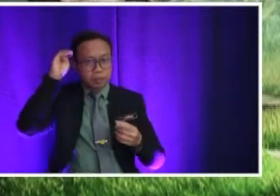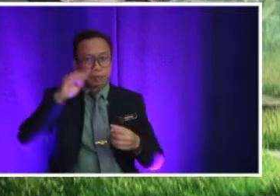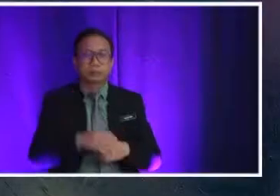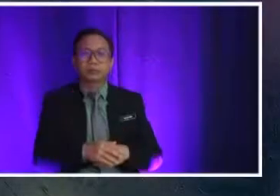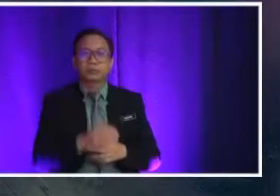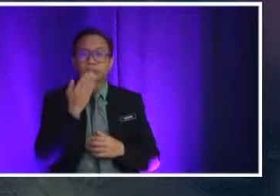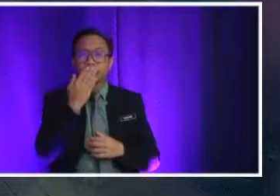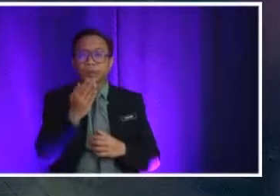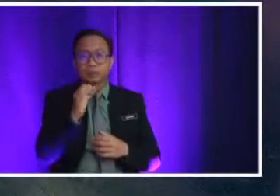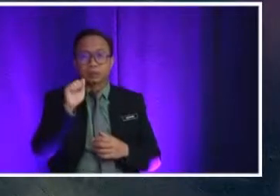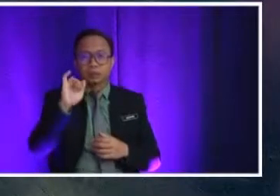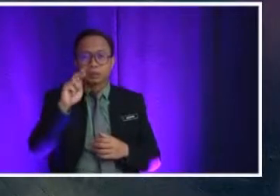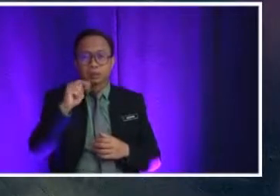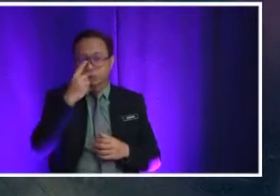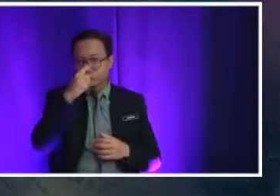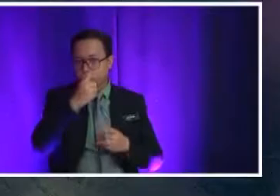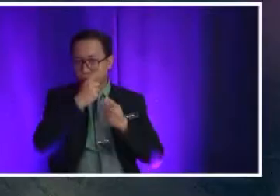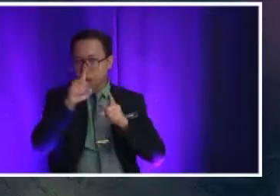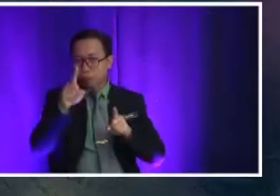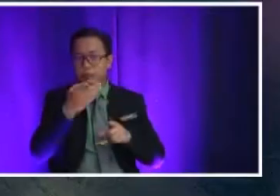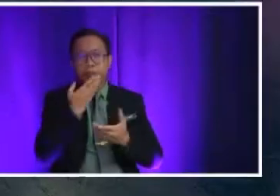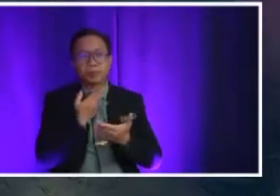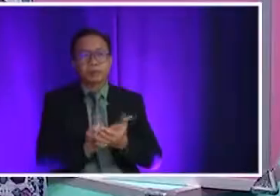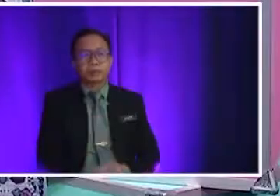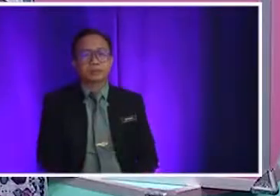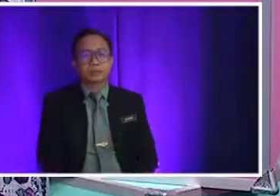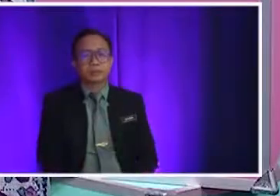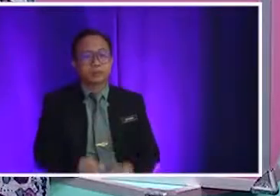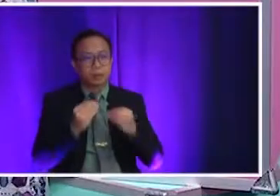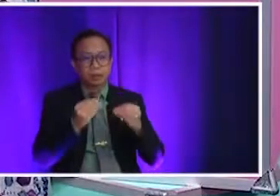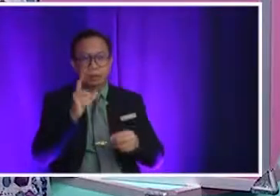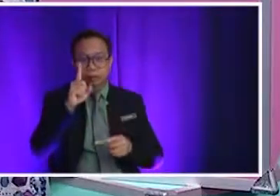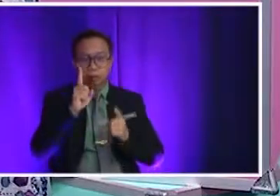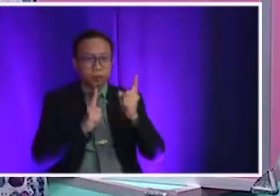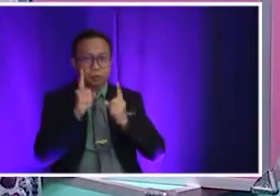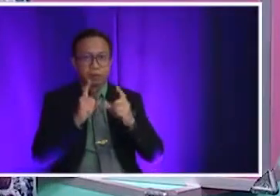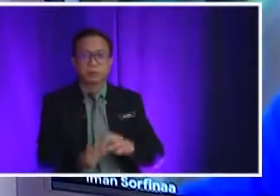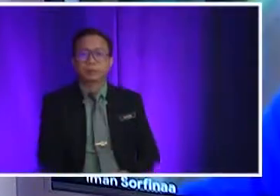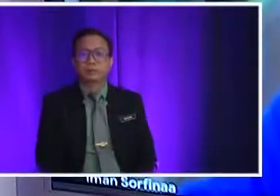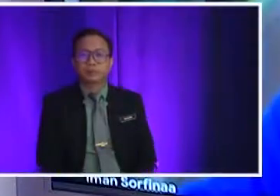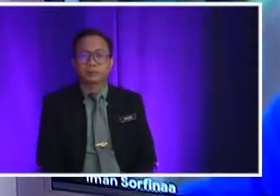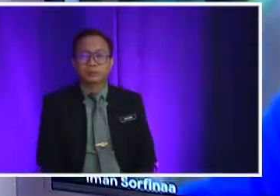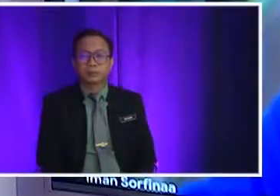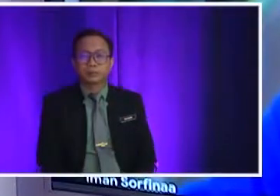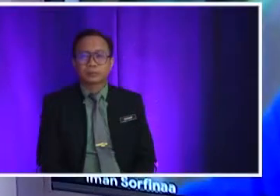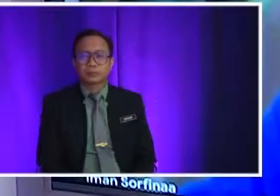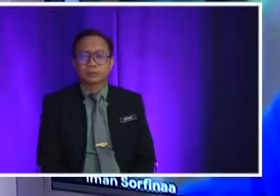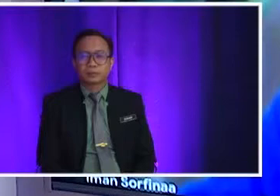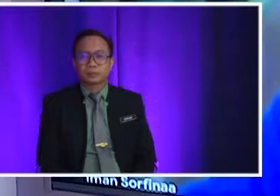terima kasih Hain untuk jawaban yang baik kita bahagiain satu bintang oke